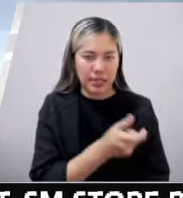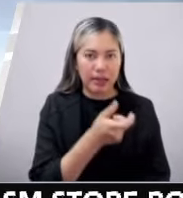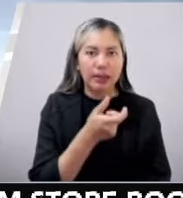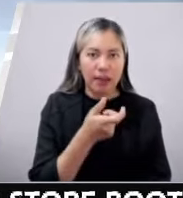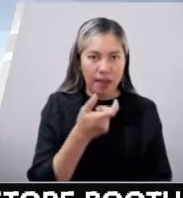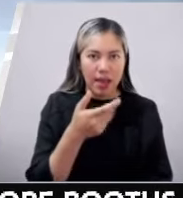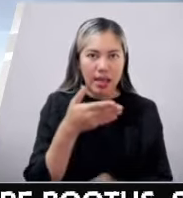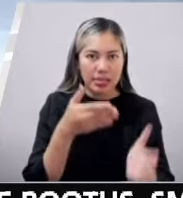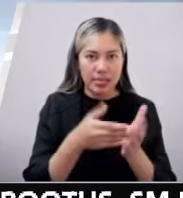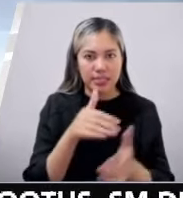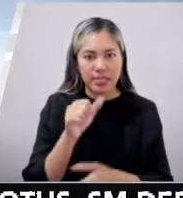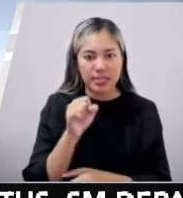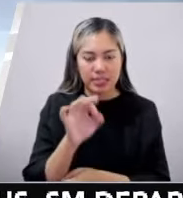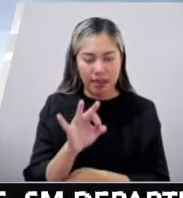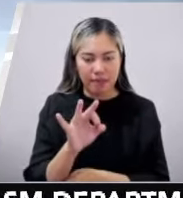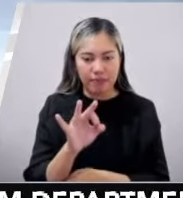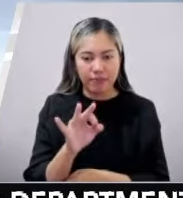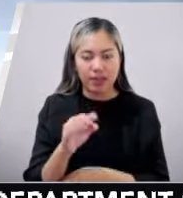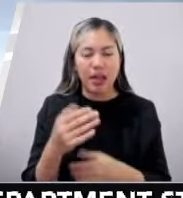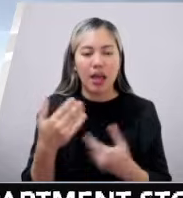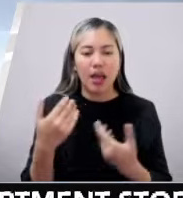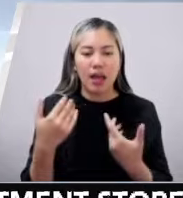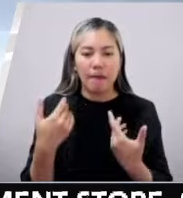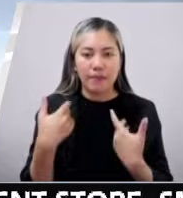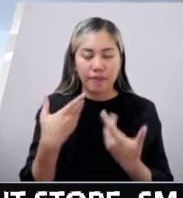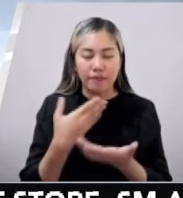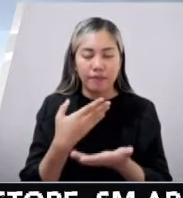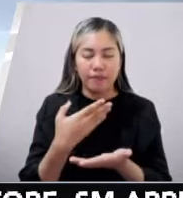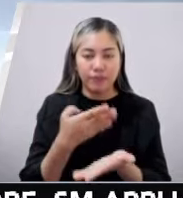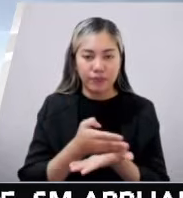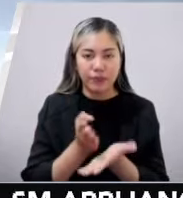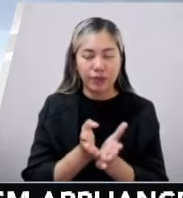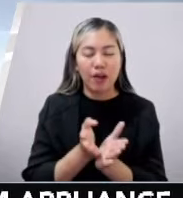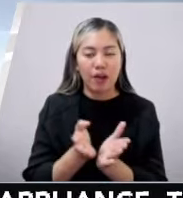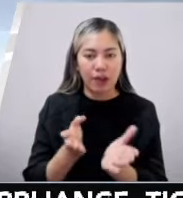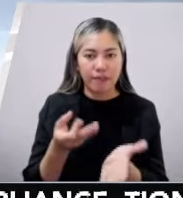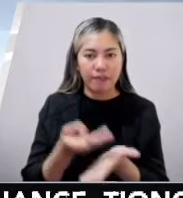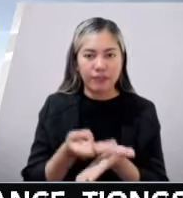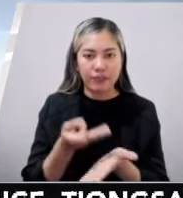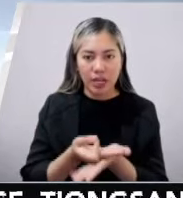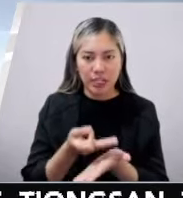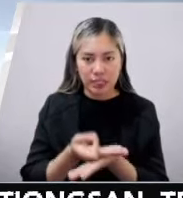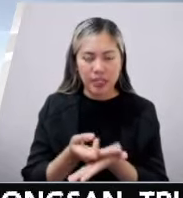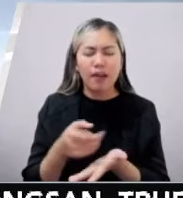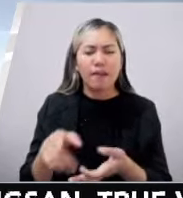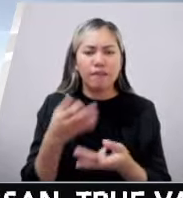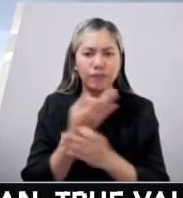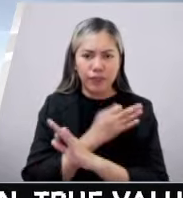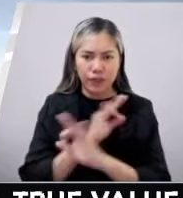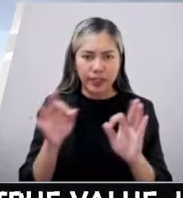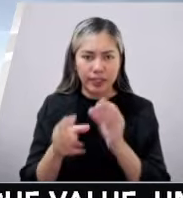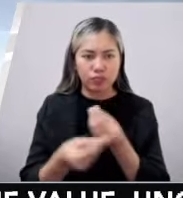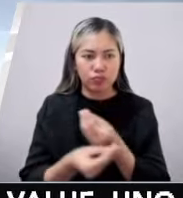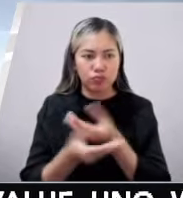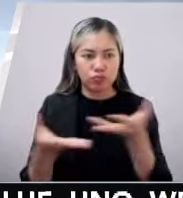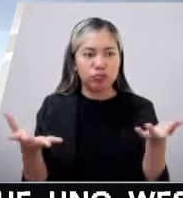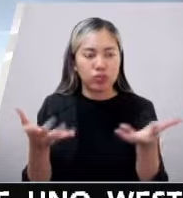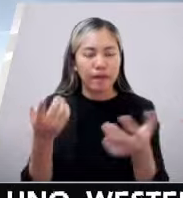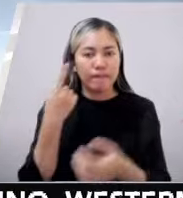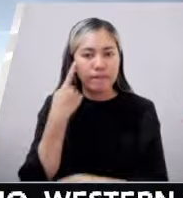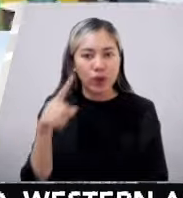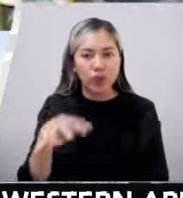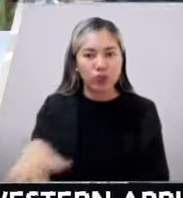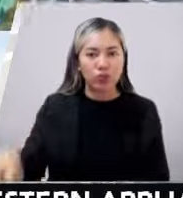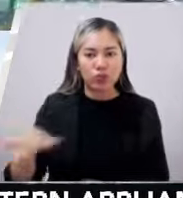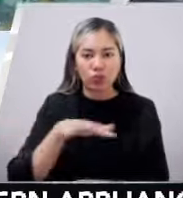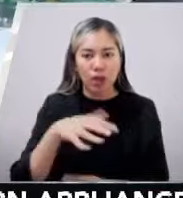ang nakalaang pondo para sa 600,000 doses na libreng ipamimigay ng DA sa mga apektado ng